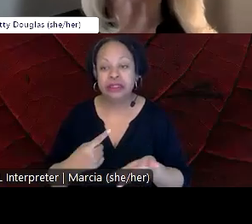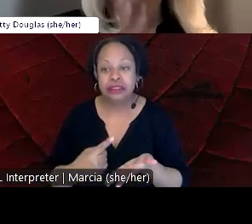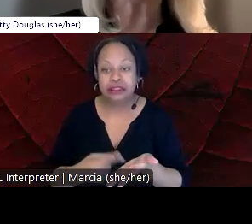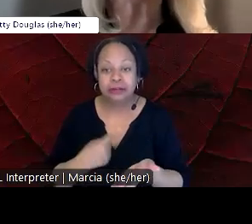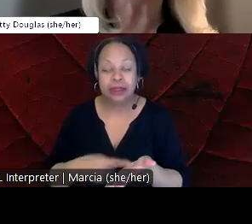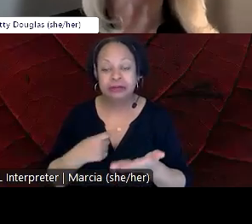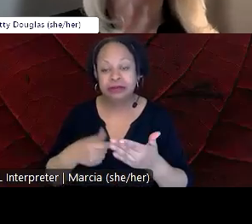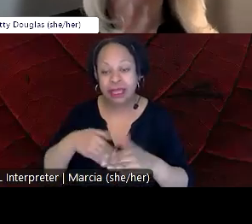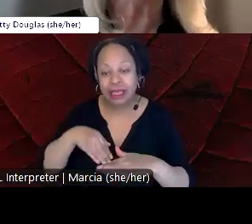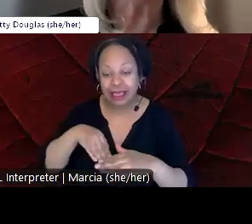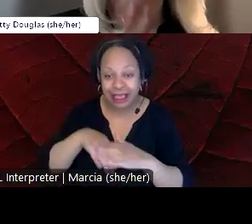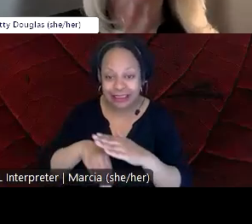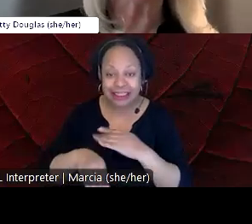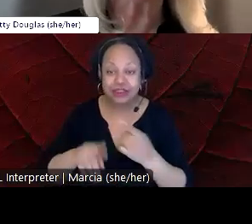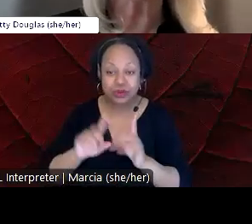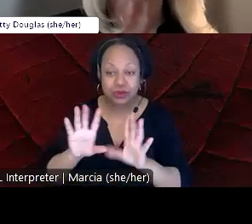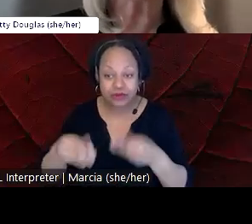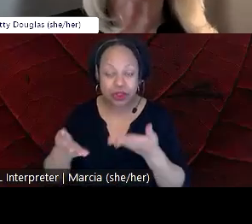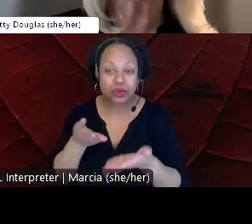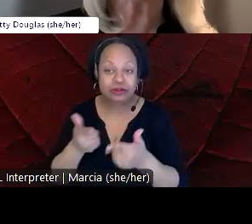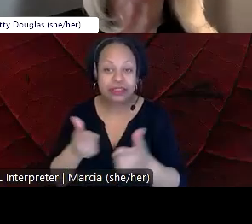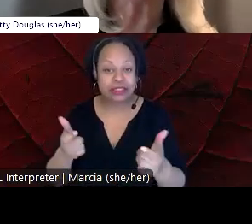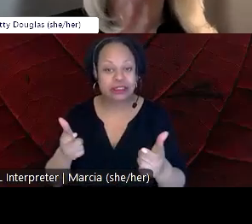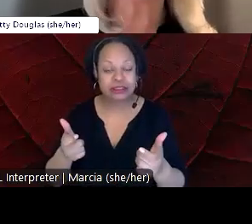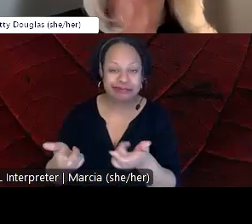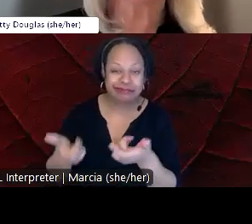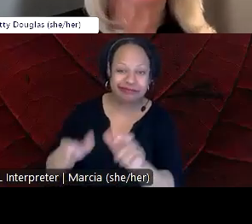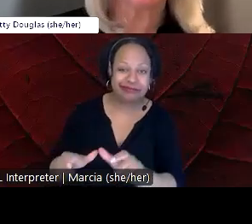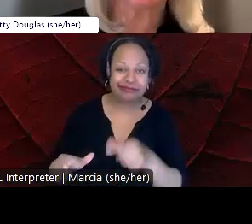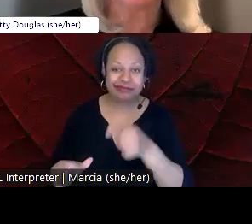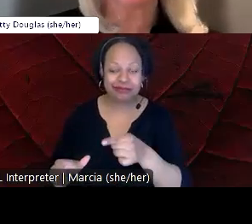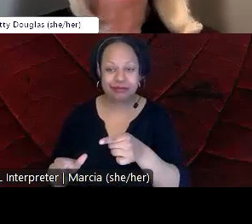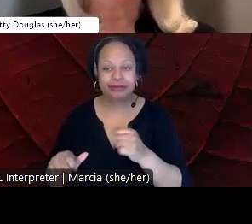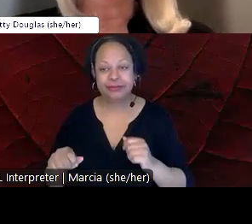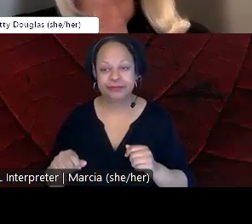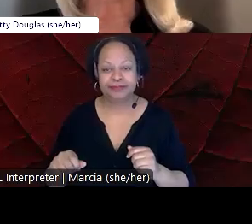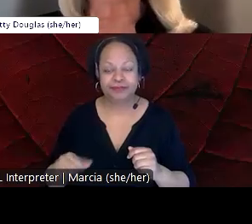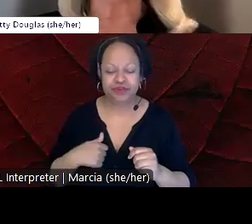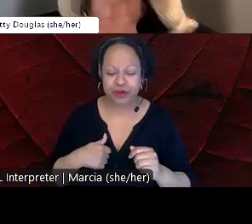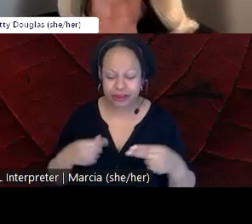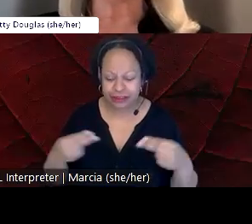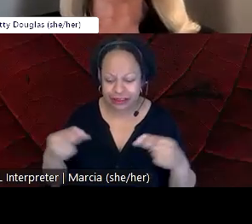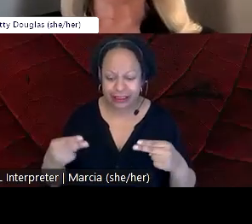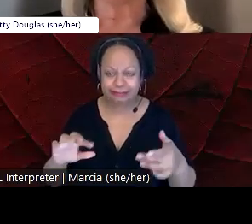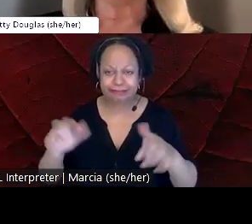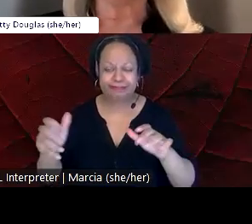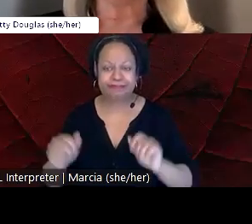des bureaucracy. processus Oh, bureaucratiques complexes. something is happening here, Il se sorry. passe quelque chose, je suis désolée.